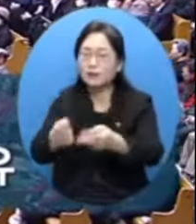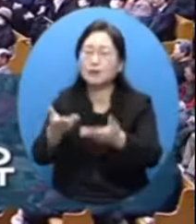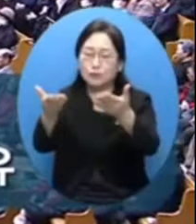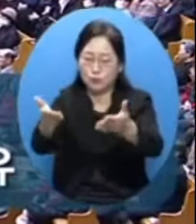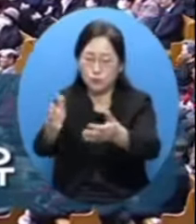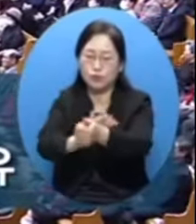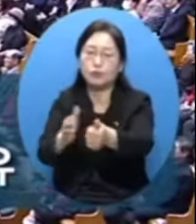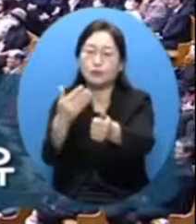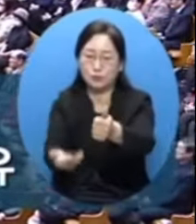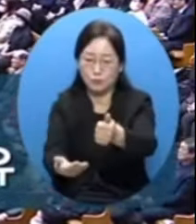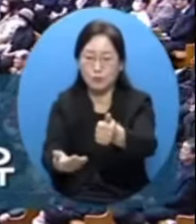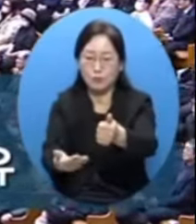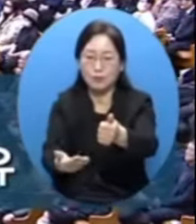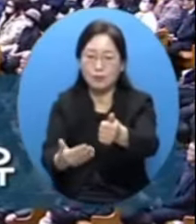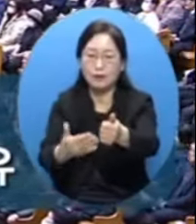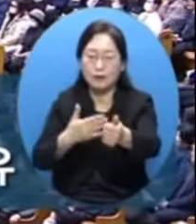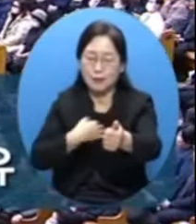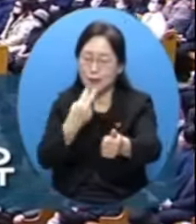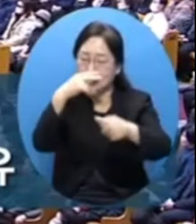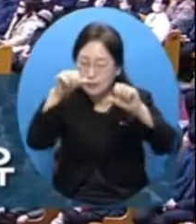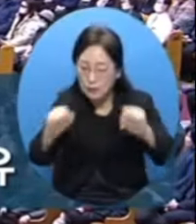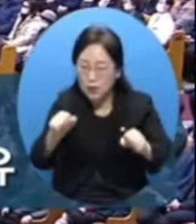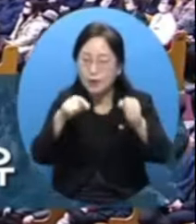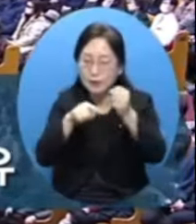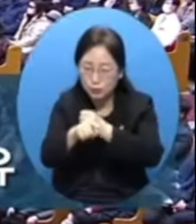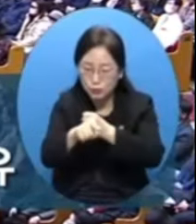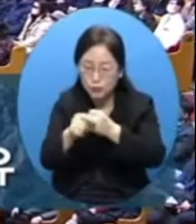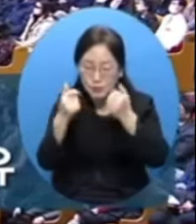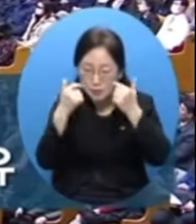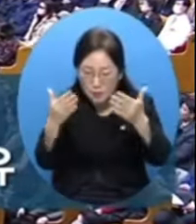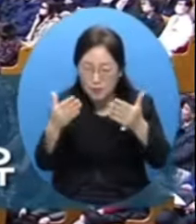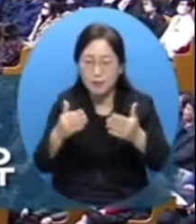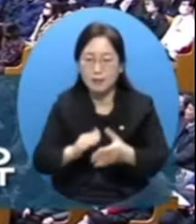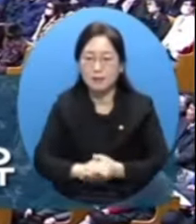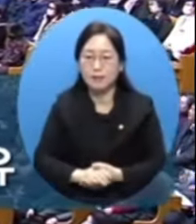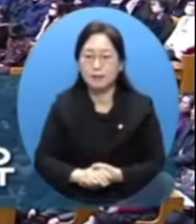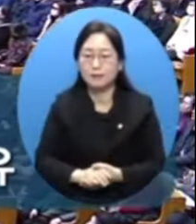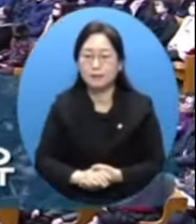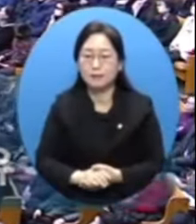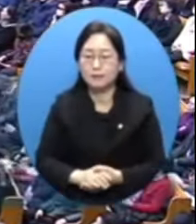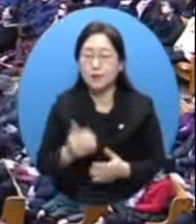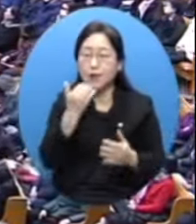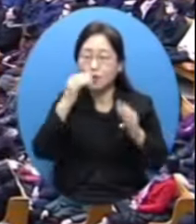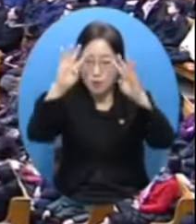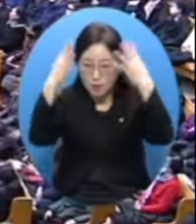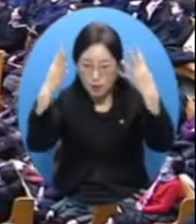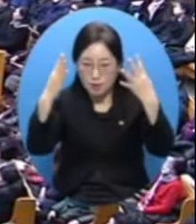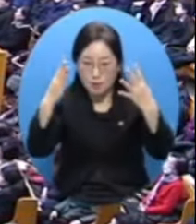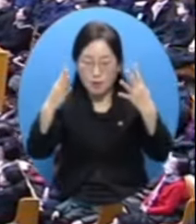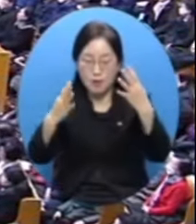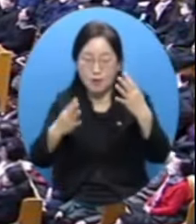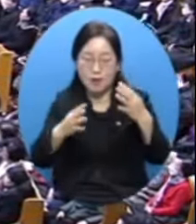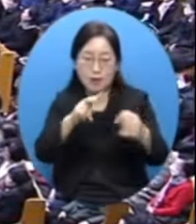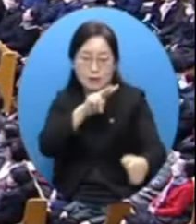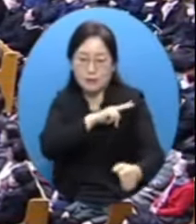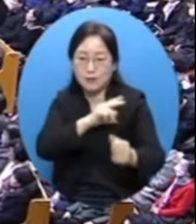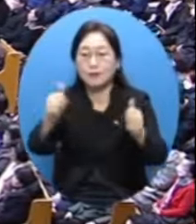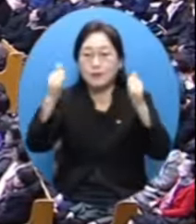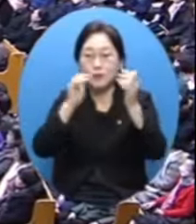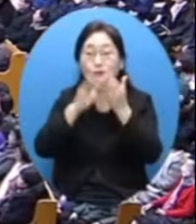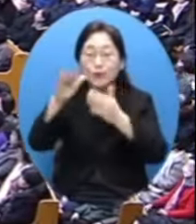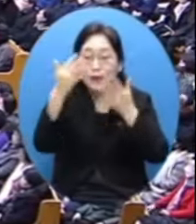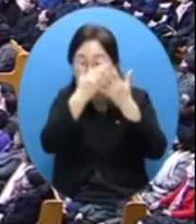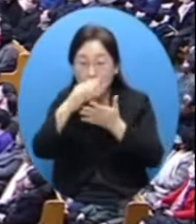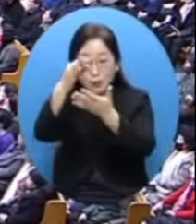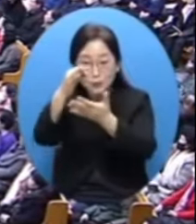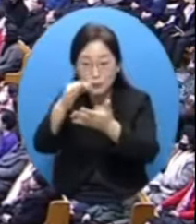것이 자기가 살아야 할 이유라는 답을 얻게 되었습니다. 그래서 서울대학교 전체 차석으로 졸업한 그는 장학금을